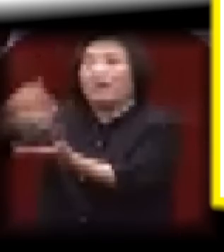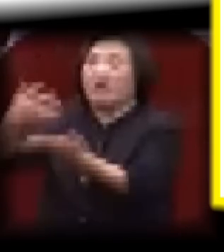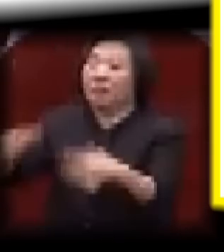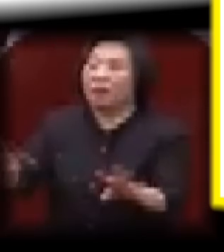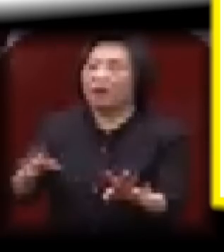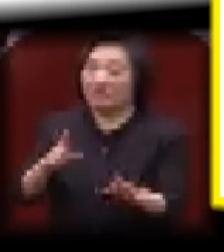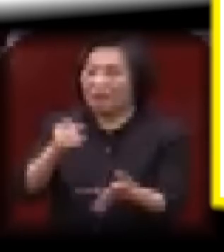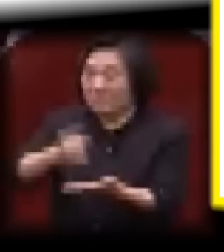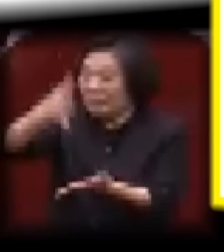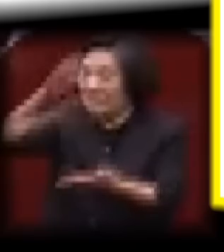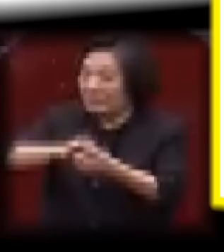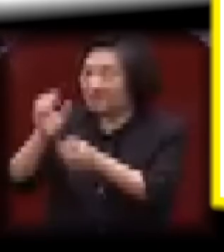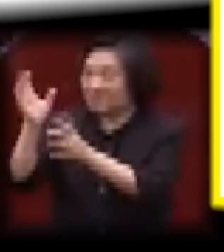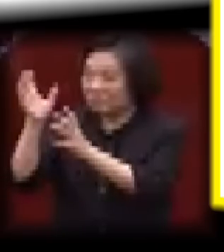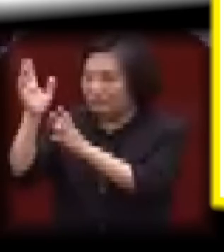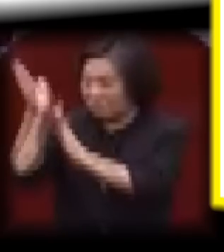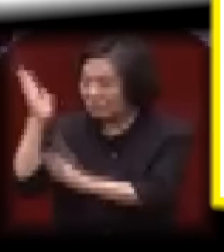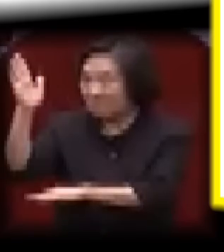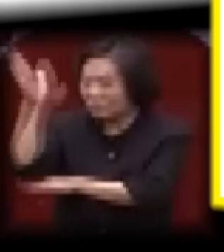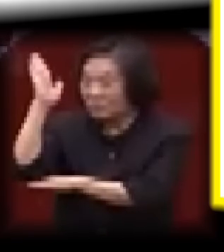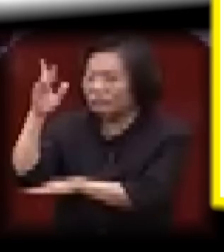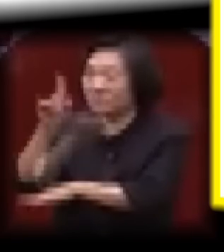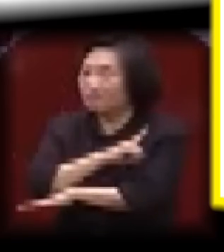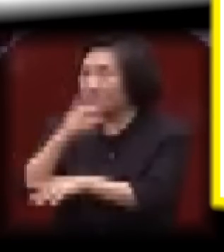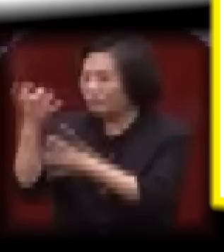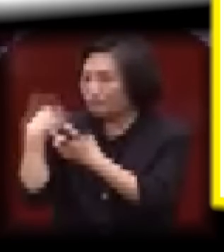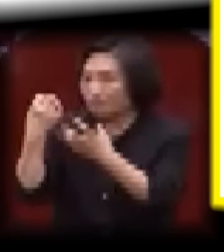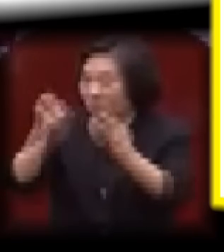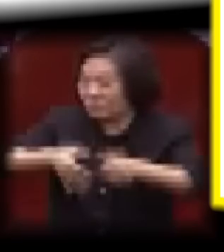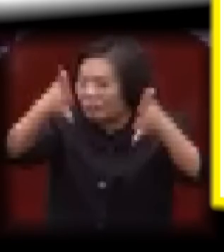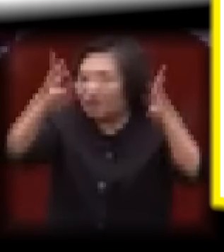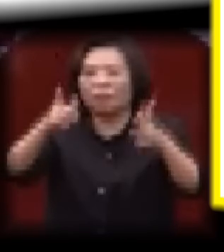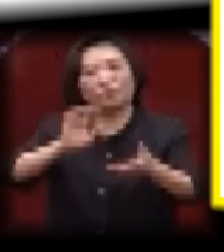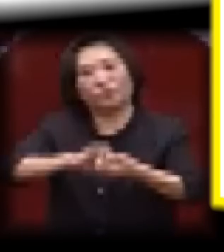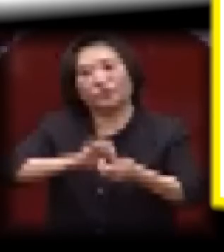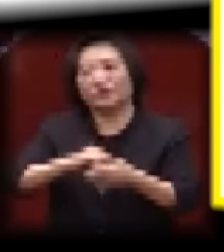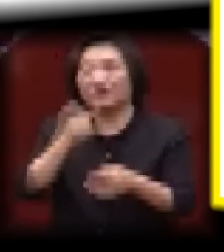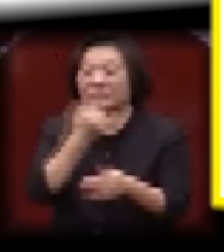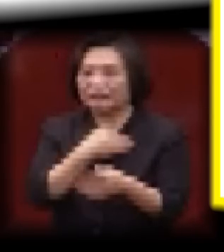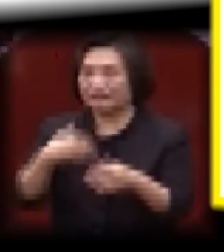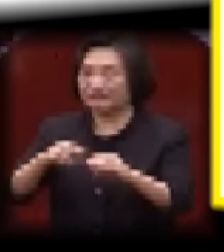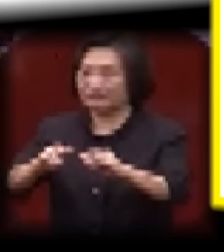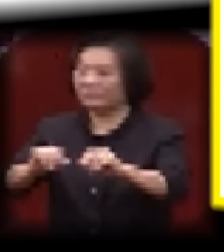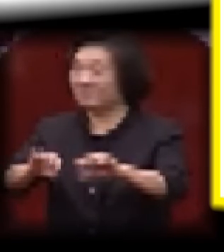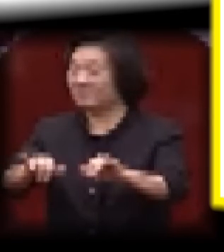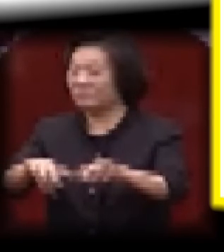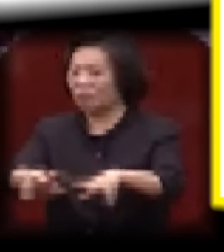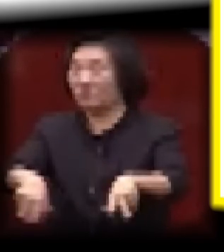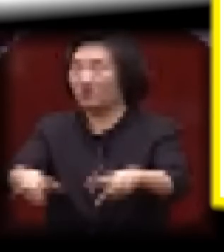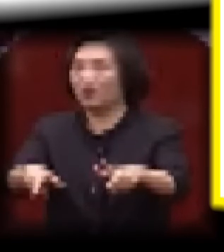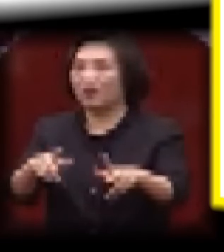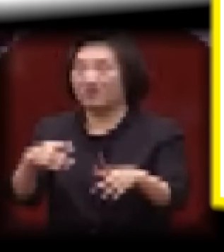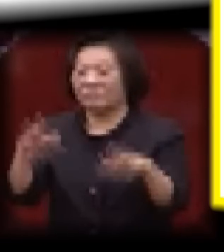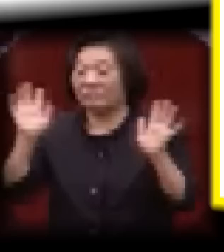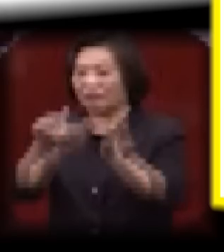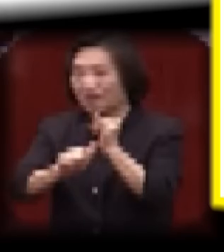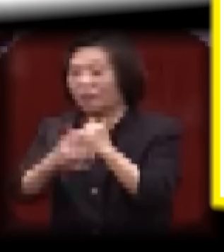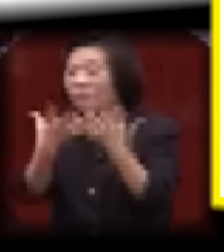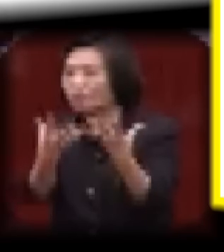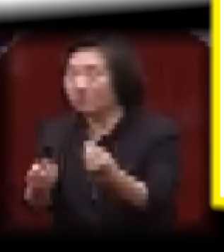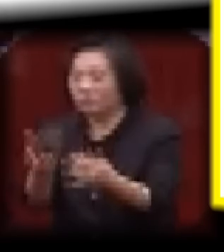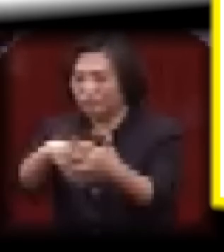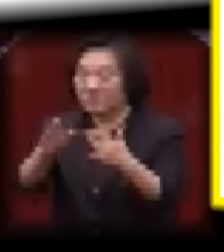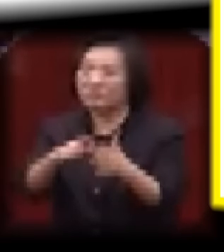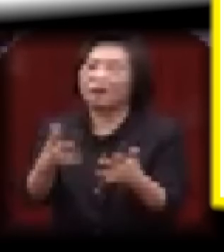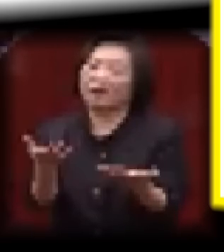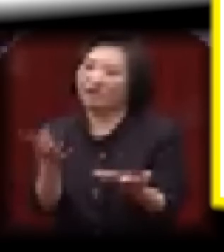不一定要政府自己盖，也许有这种公司协力的方式，特别是这个少子化以后效地释出